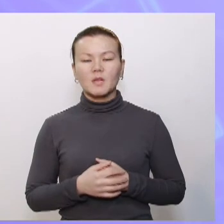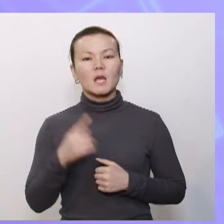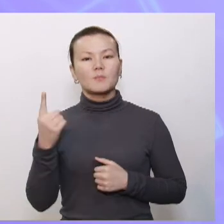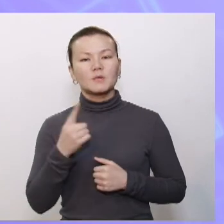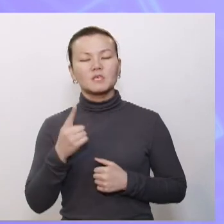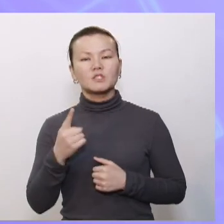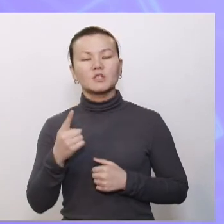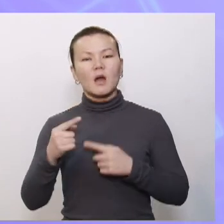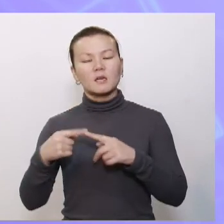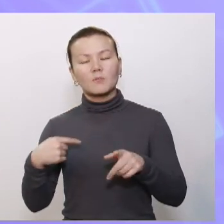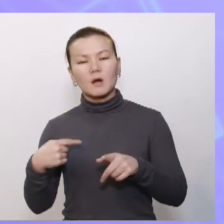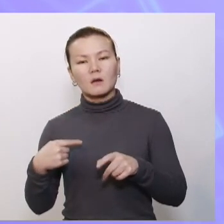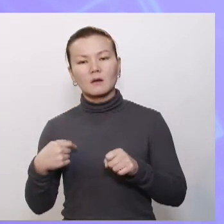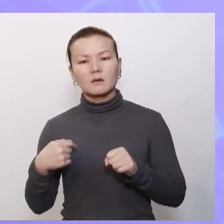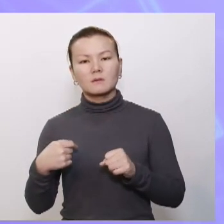Биринчи айырма